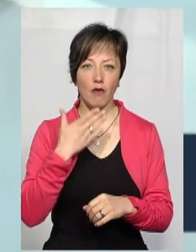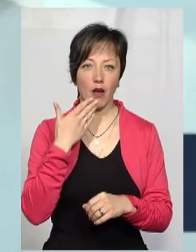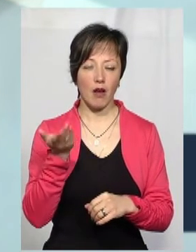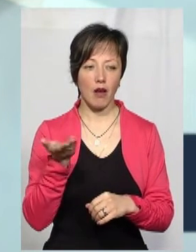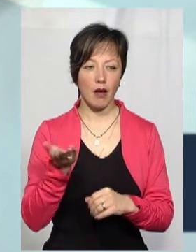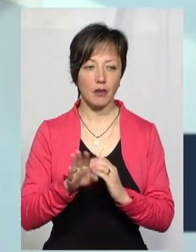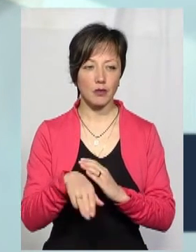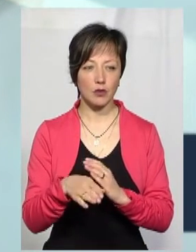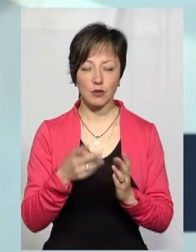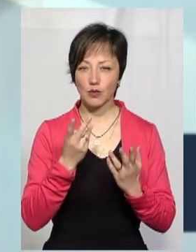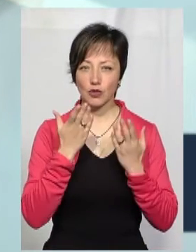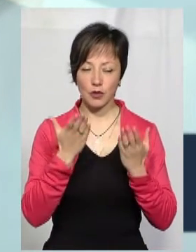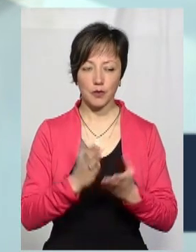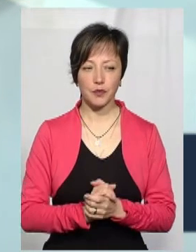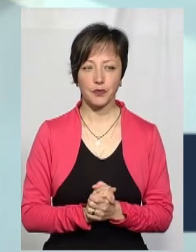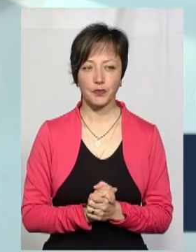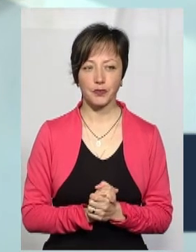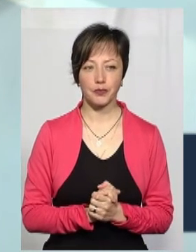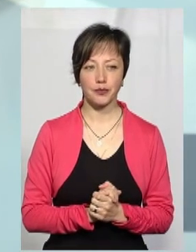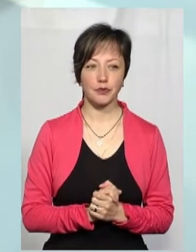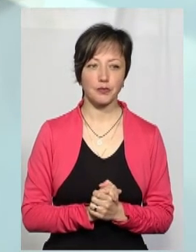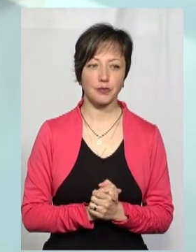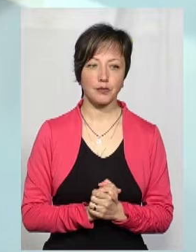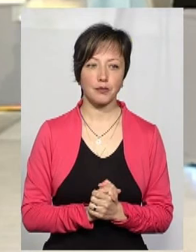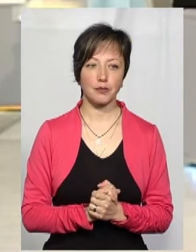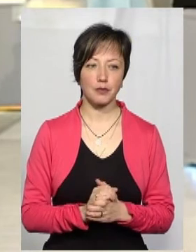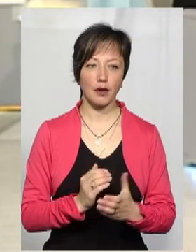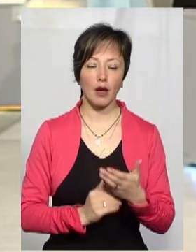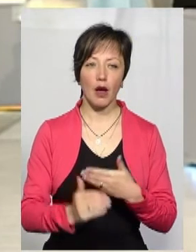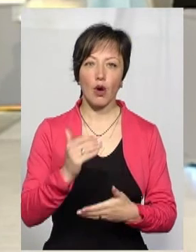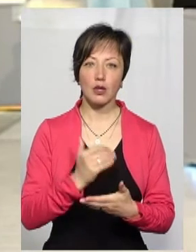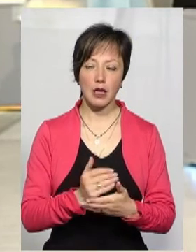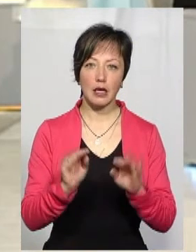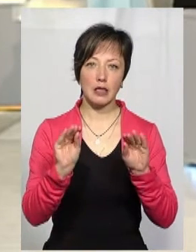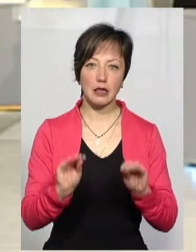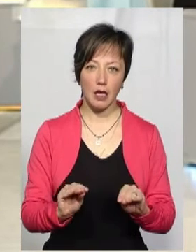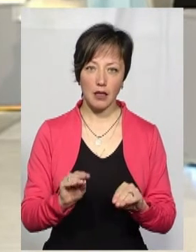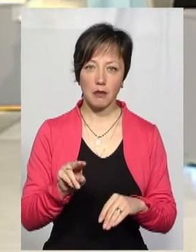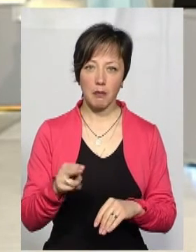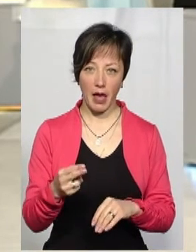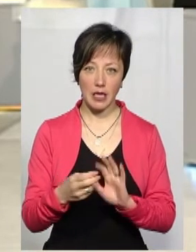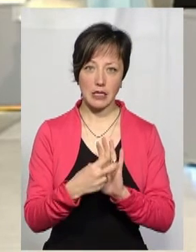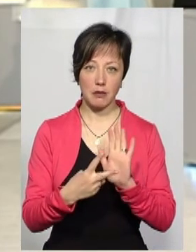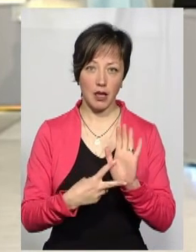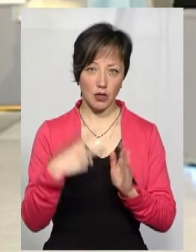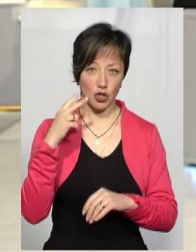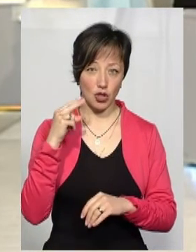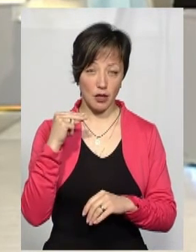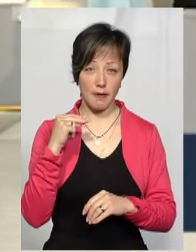голословним багато. То да, будь ласка, скажіть. За останній, бо про це говорять? Да, останні дані, це на п'ятницю 17-го числа.